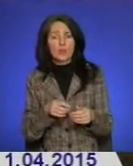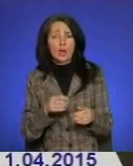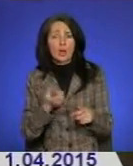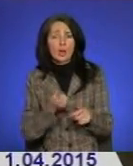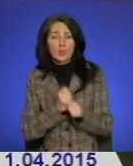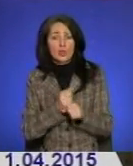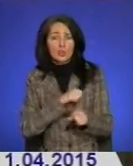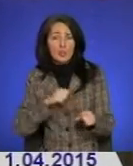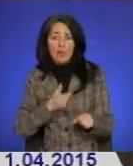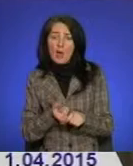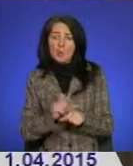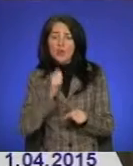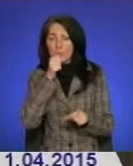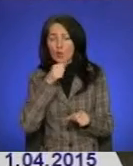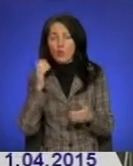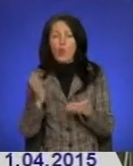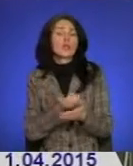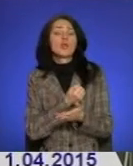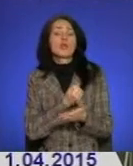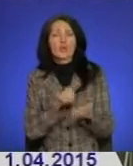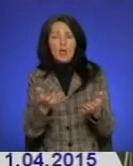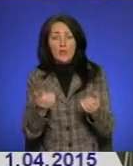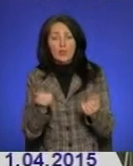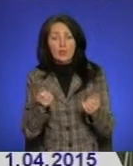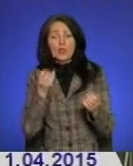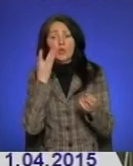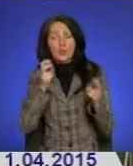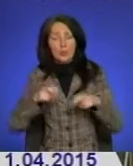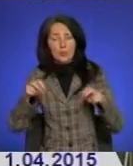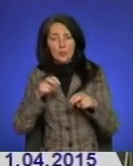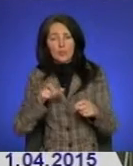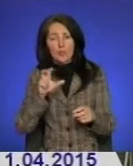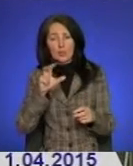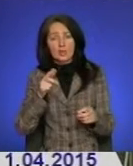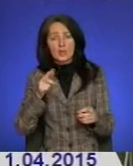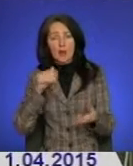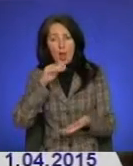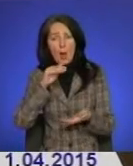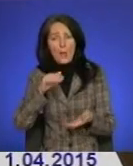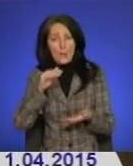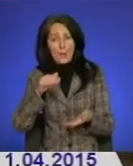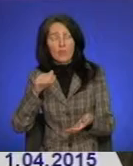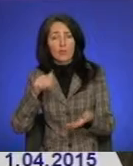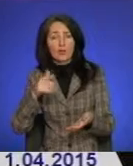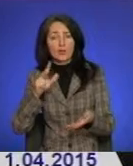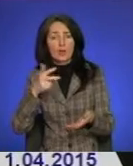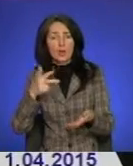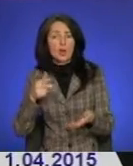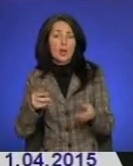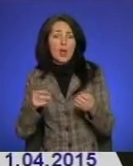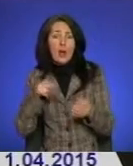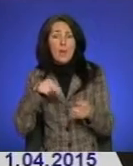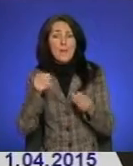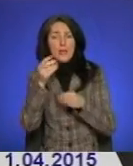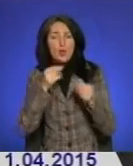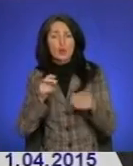під час обшуку вилучити більше 1300 пляшок цієї фальсифікованої горілки з підробленими марками акцизного збору. Щодо горе бізнесмена розпочато